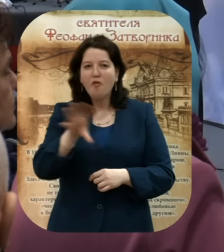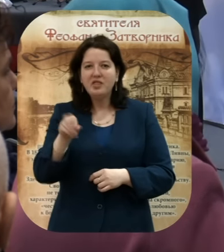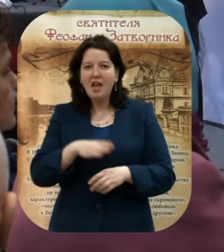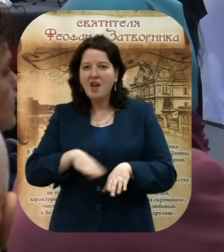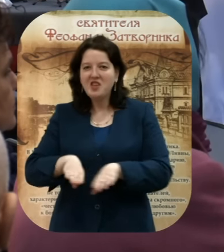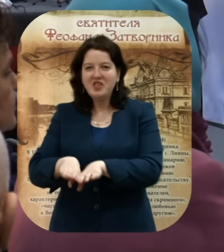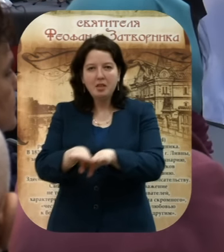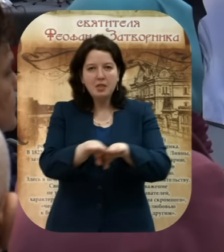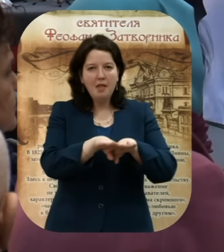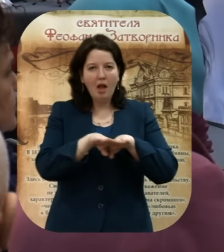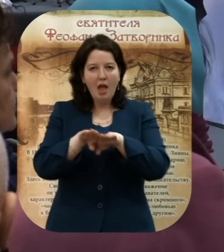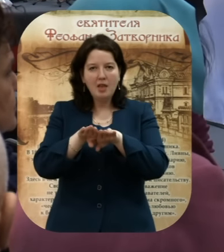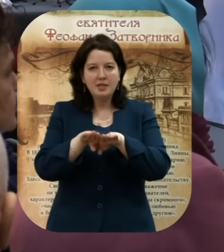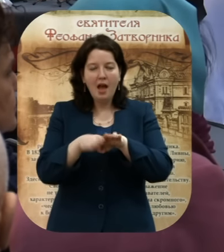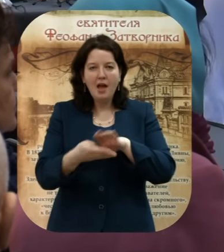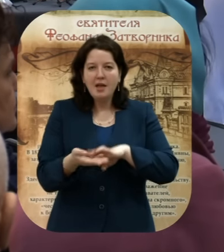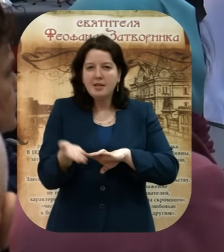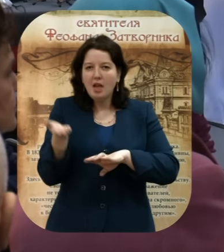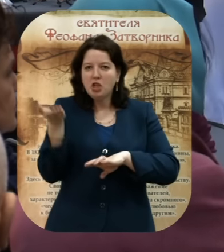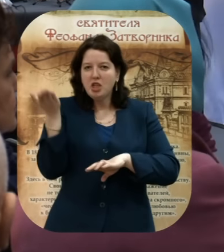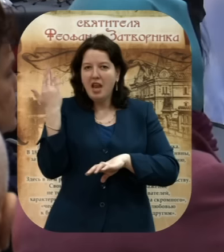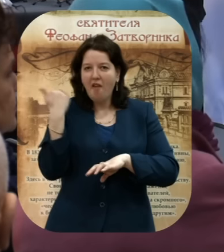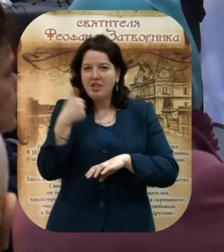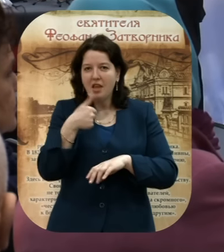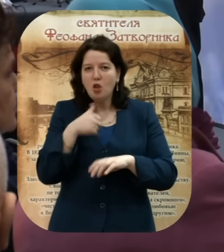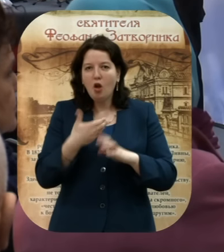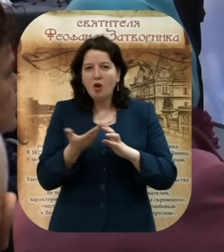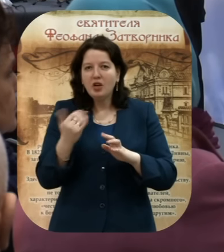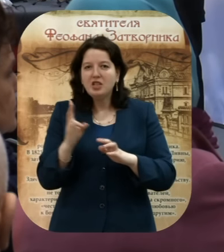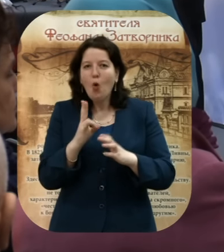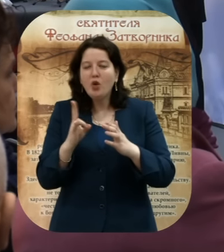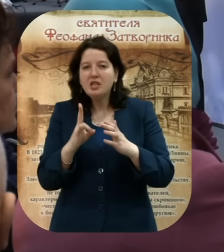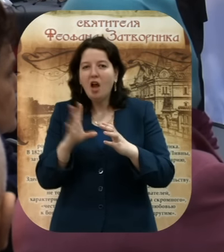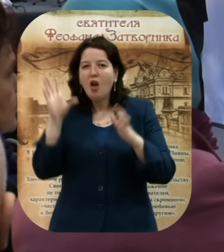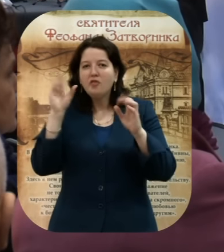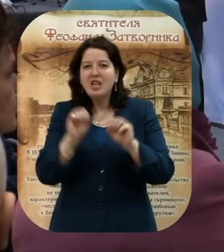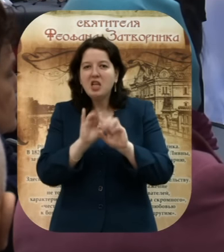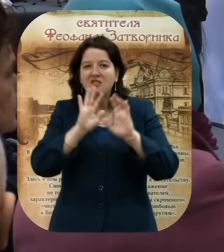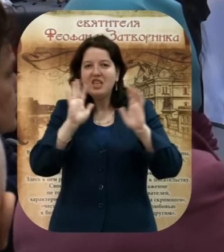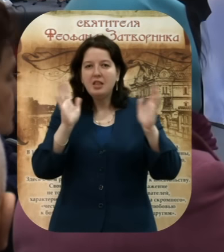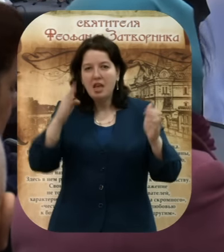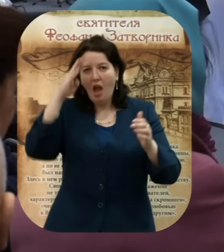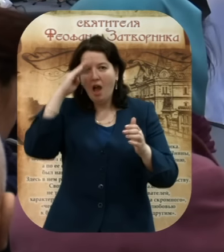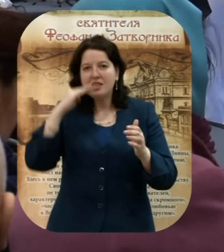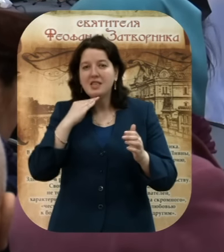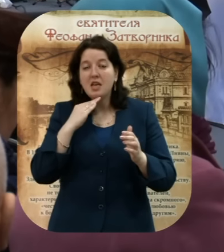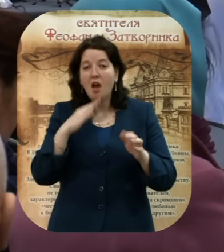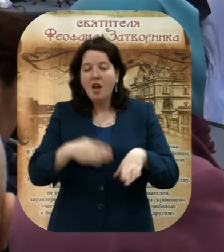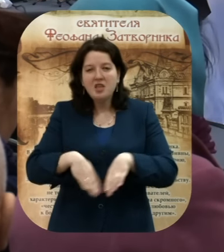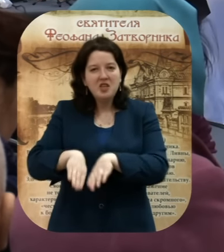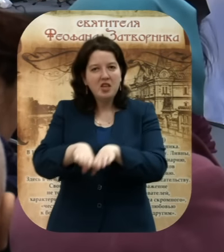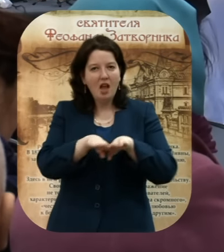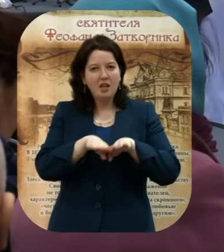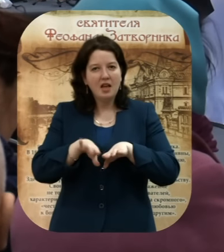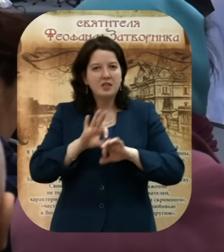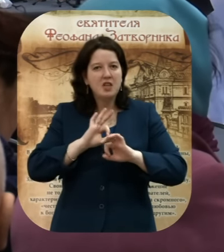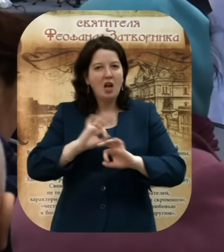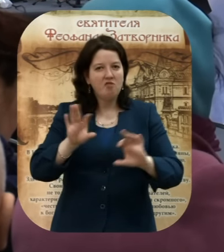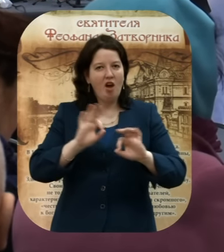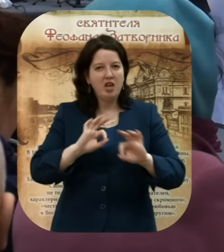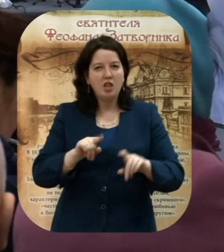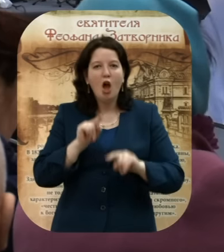единогласно, даже древние дохристианские мудрецы, уж тем более все святые отцы единогласно говорят,